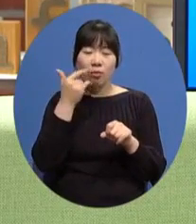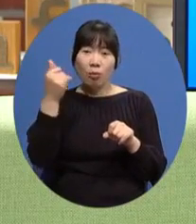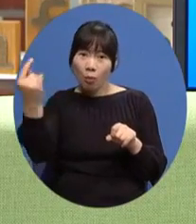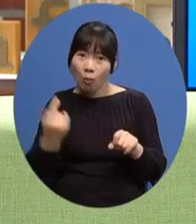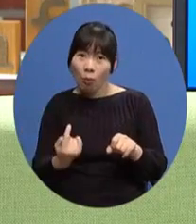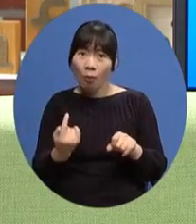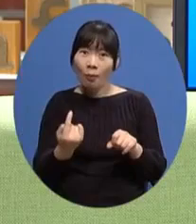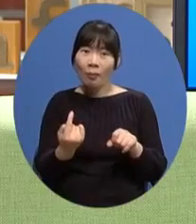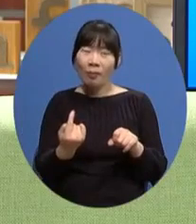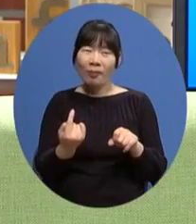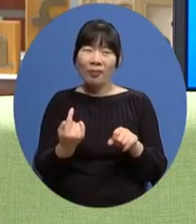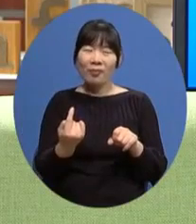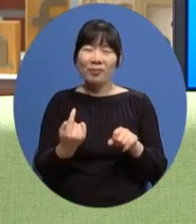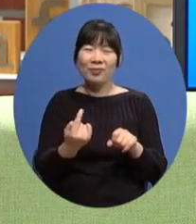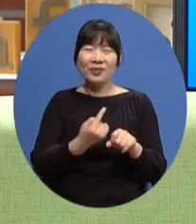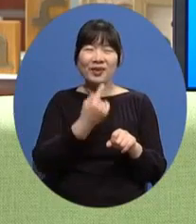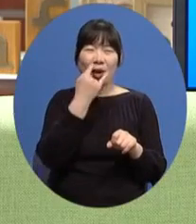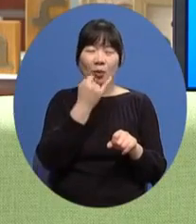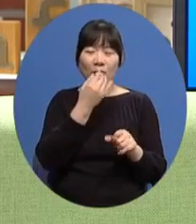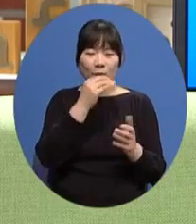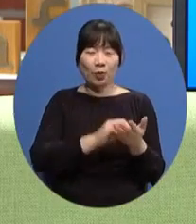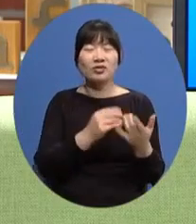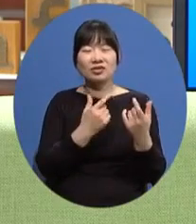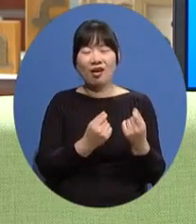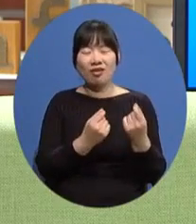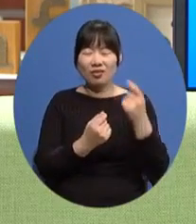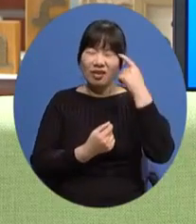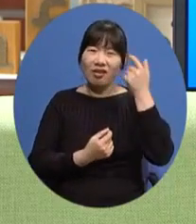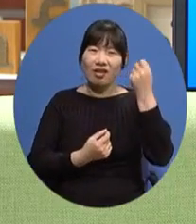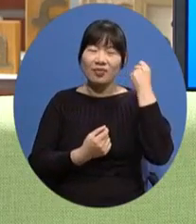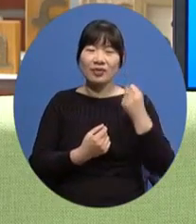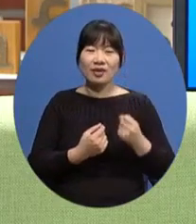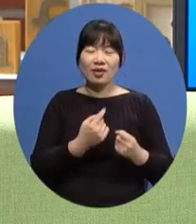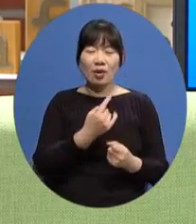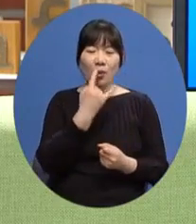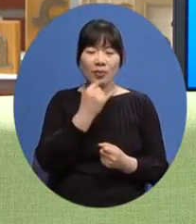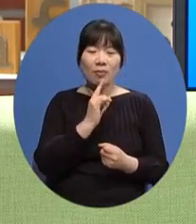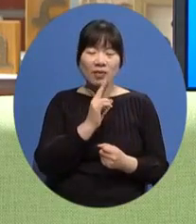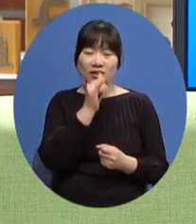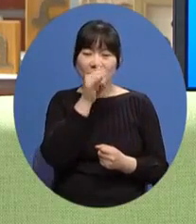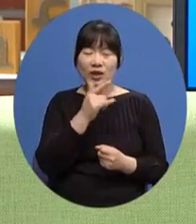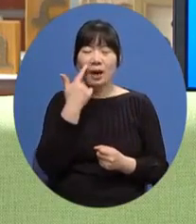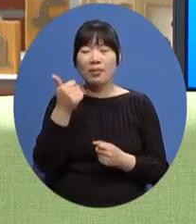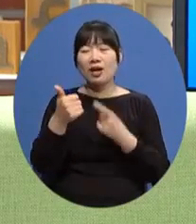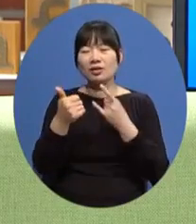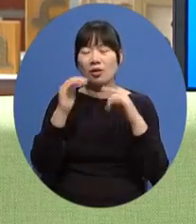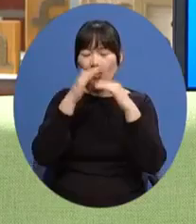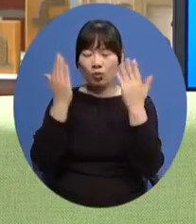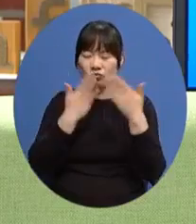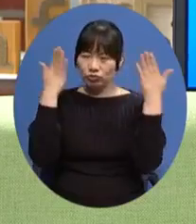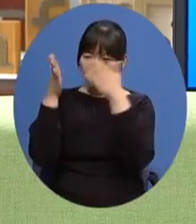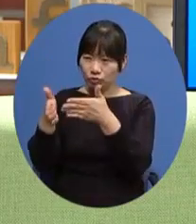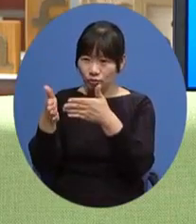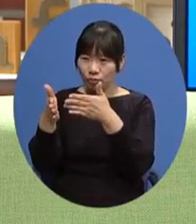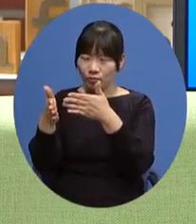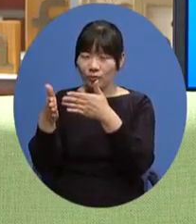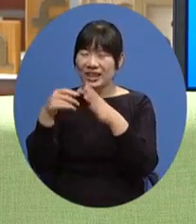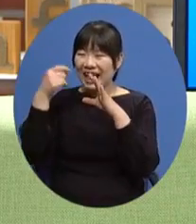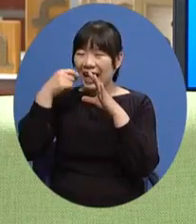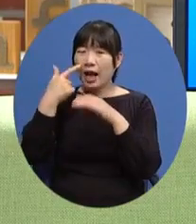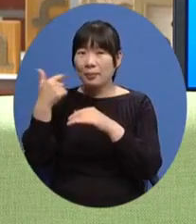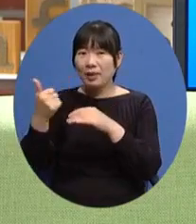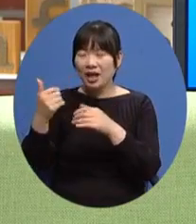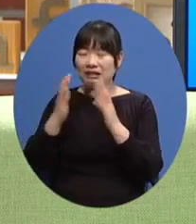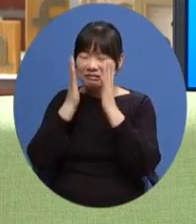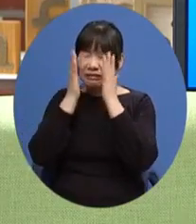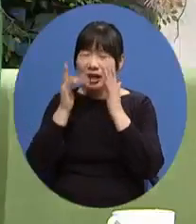오면 저를 돌같이, 그러니까 제 얘기를 들어도 아빠한테만 뭐든지 다 아빠, 양치도 아빠, 씻는 것도